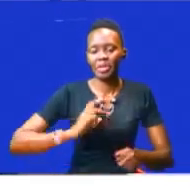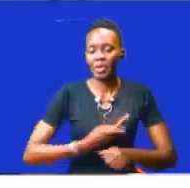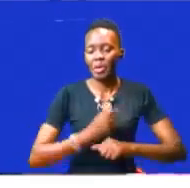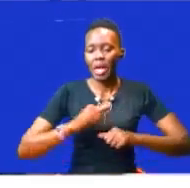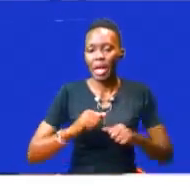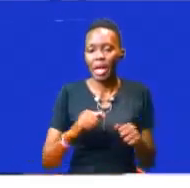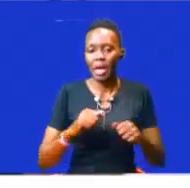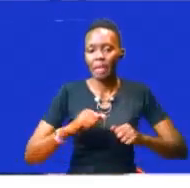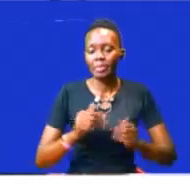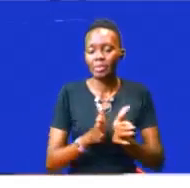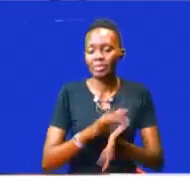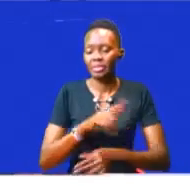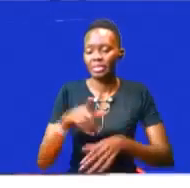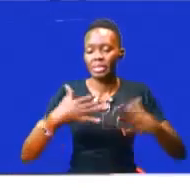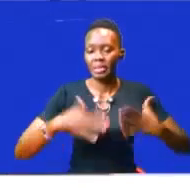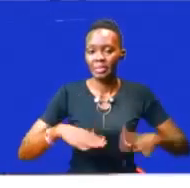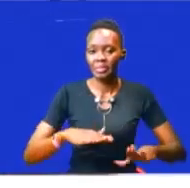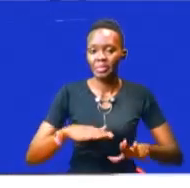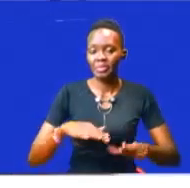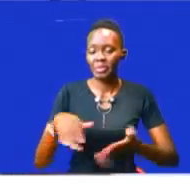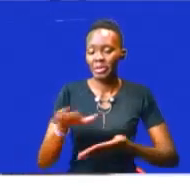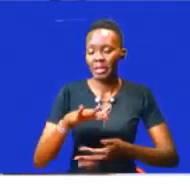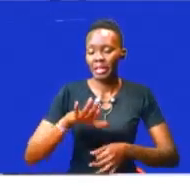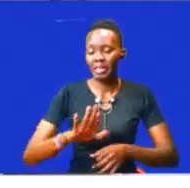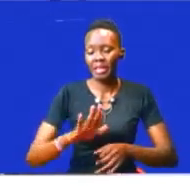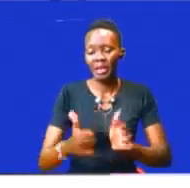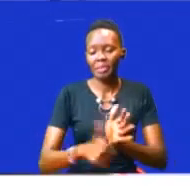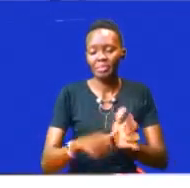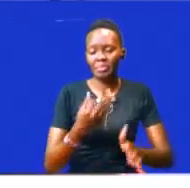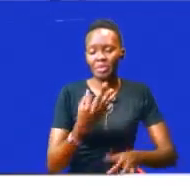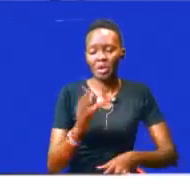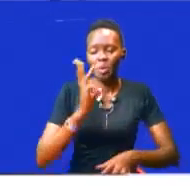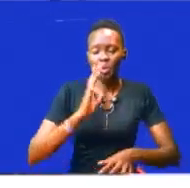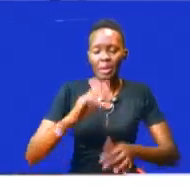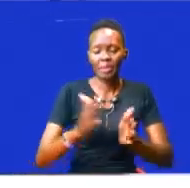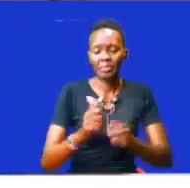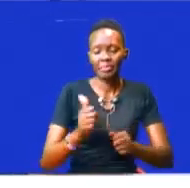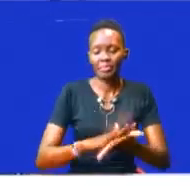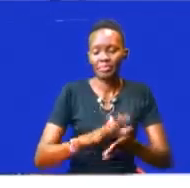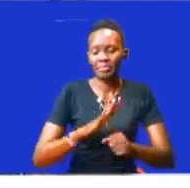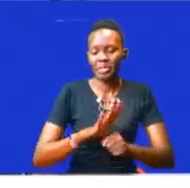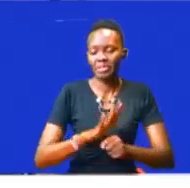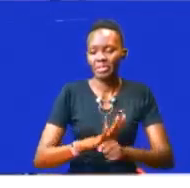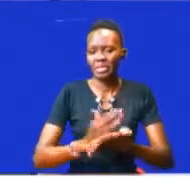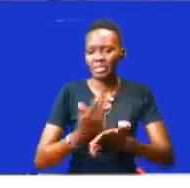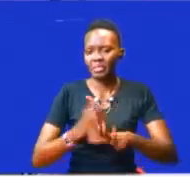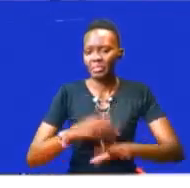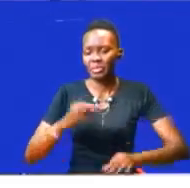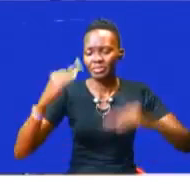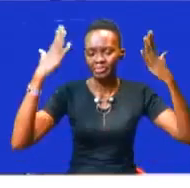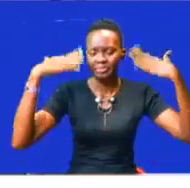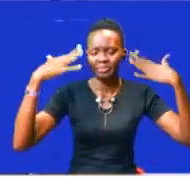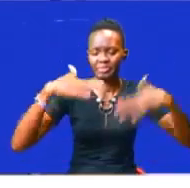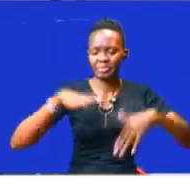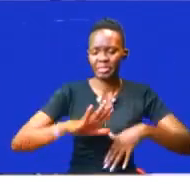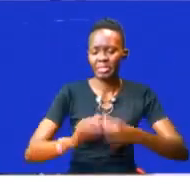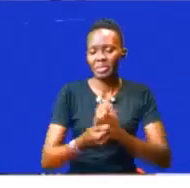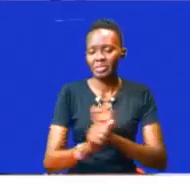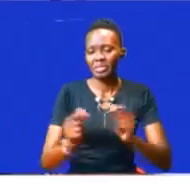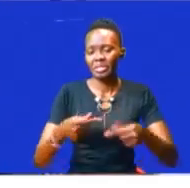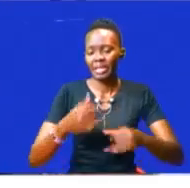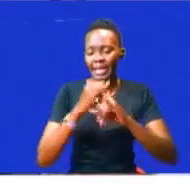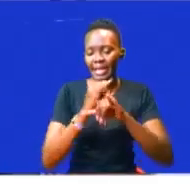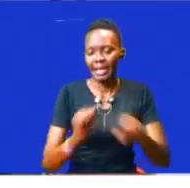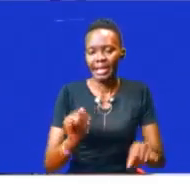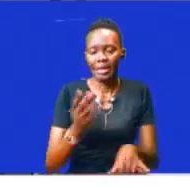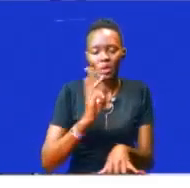manokelo nwa pika. Ei Katito wasebedo gi chandruok mar pi, makakoth chwe kama tiyudo ka samoro wakoso nyaka pi mar mawanyalo mo. To kan